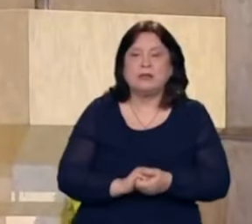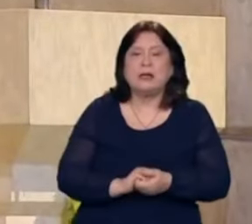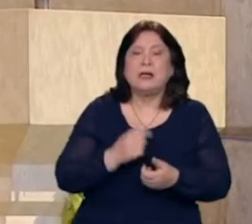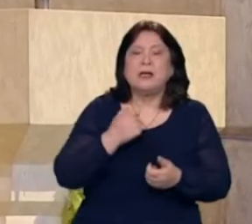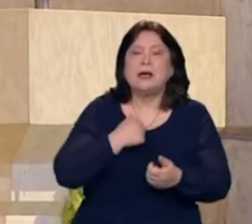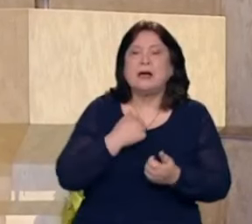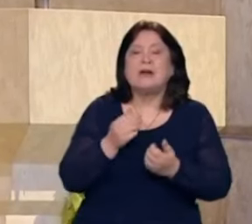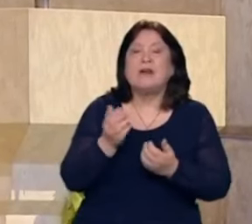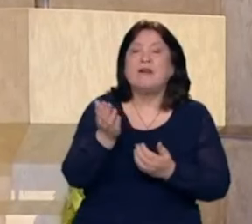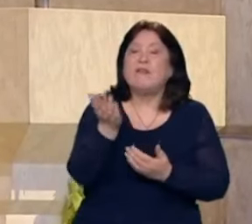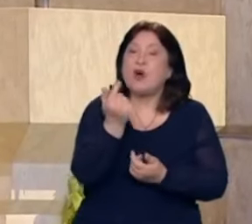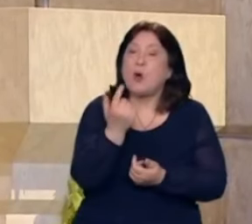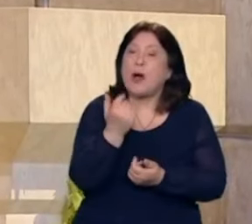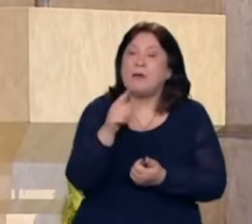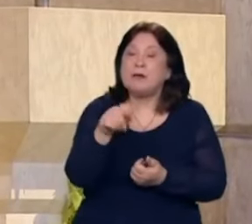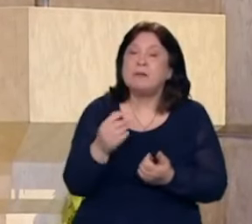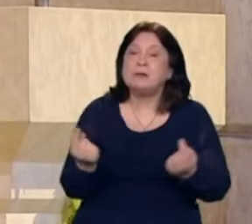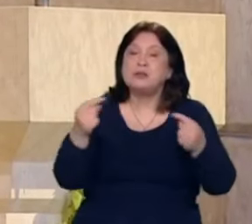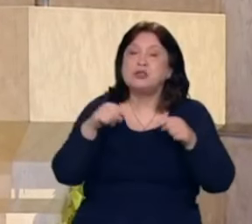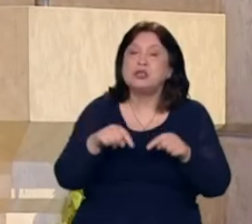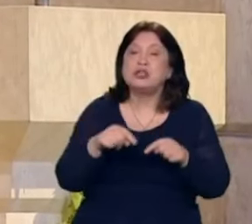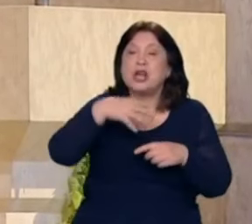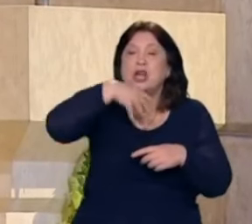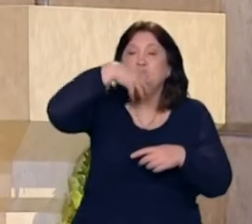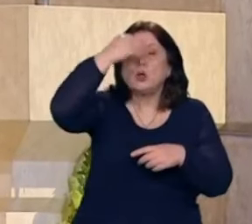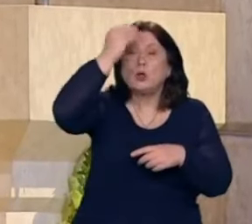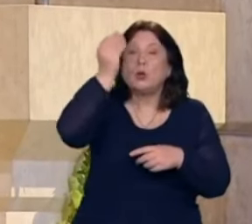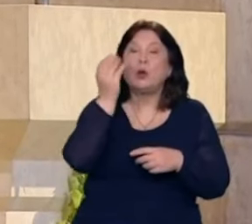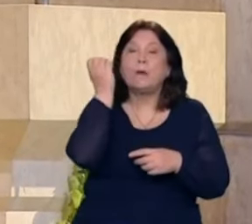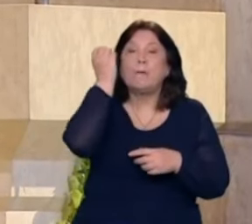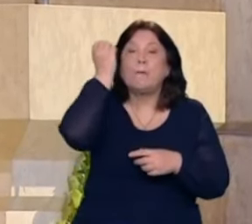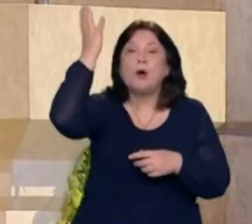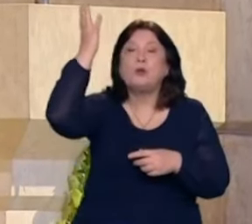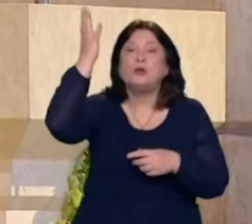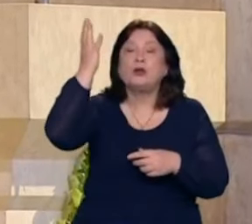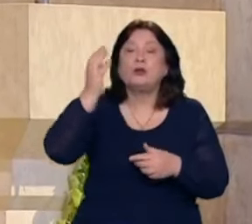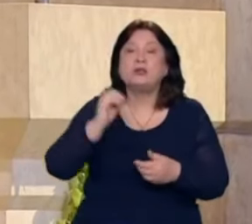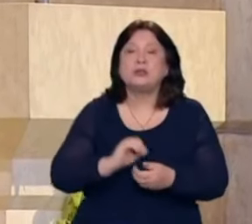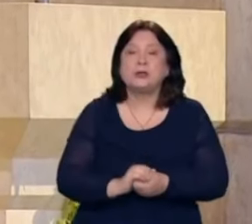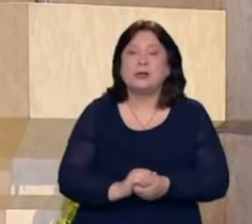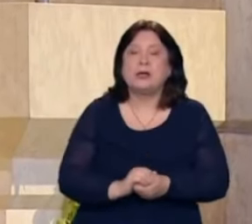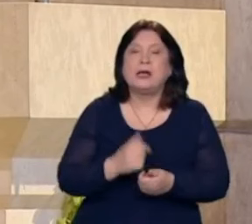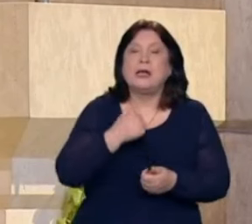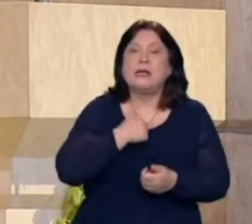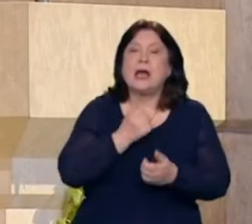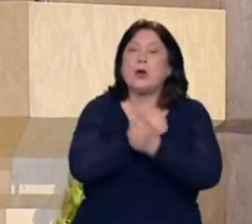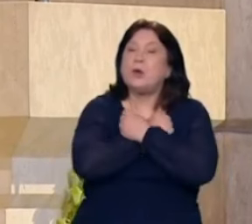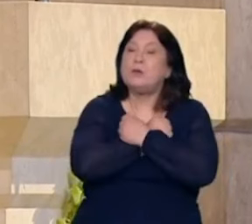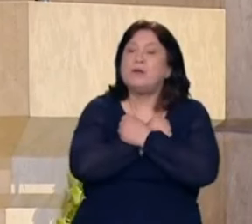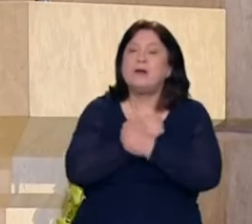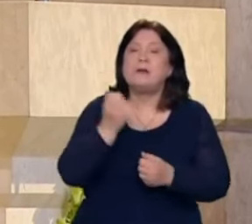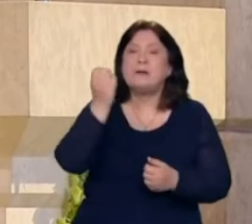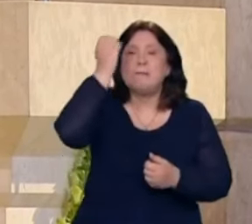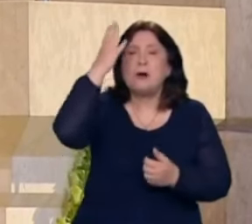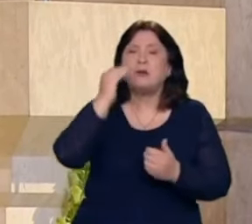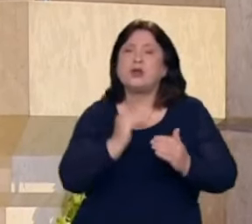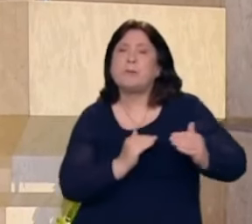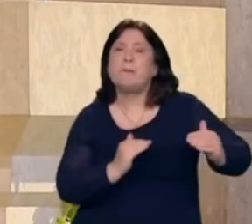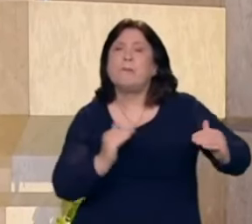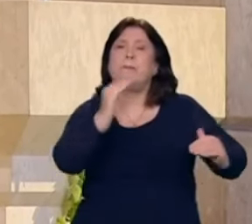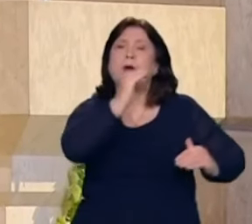przyzywa i przyszedł na mnie duch mądrości umiłowałem ją nad zdrowie i